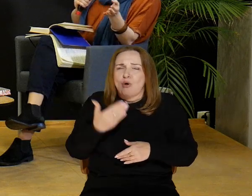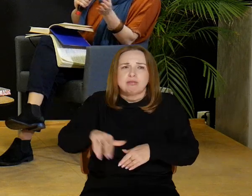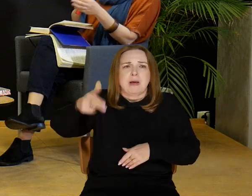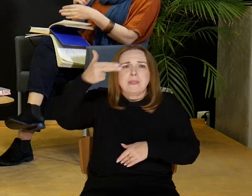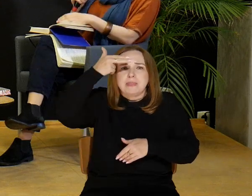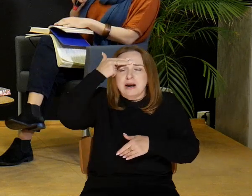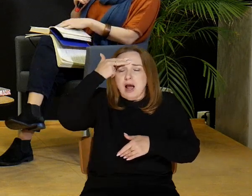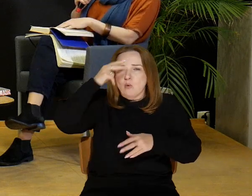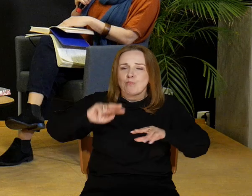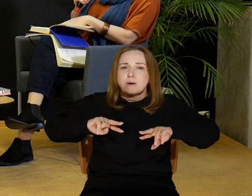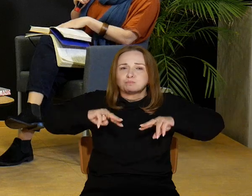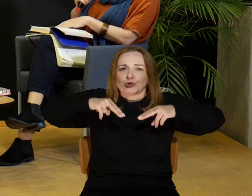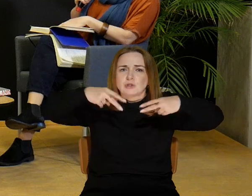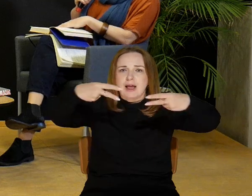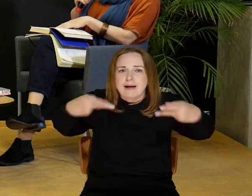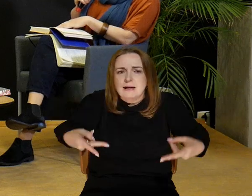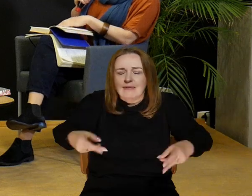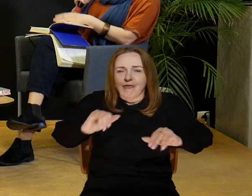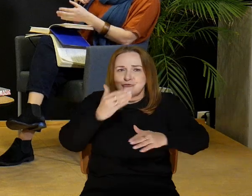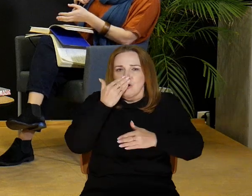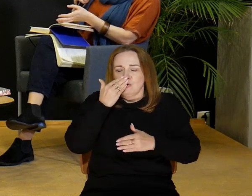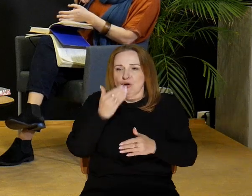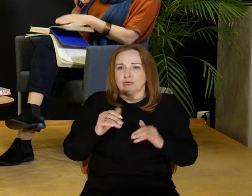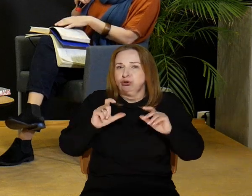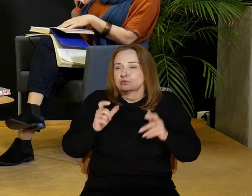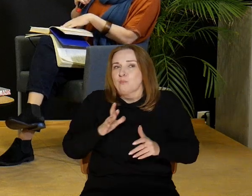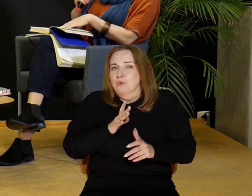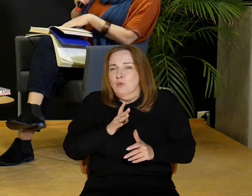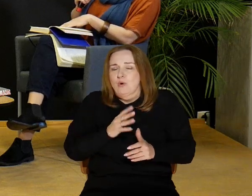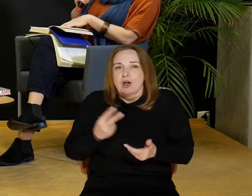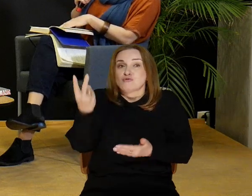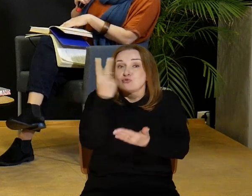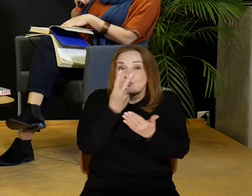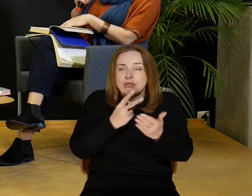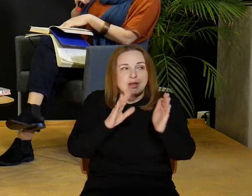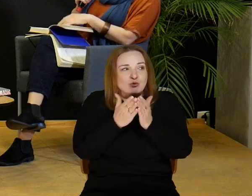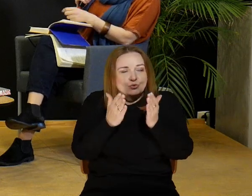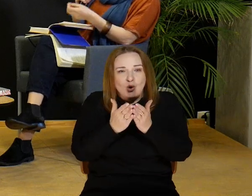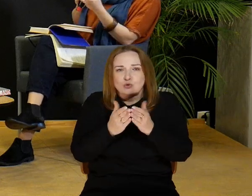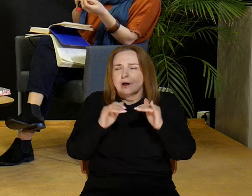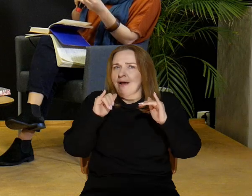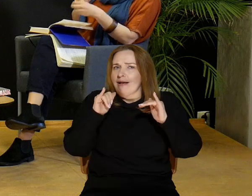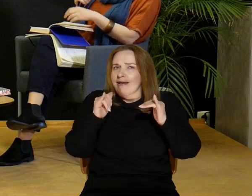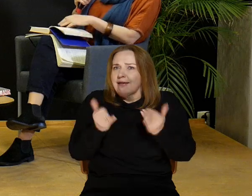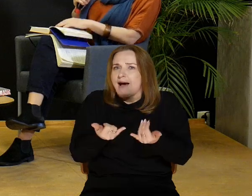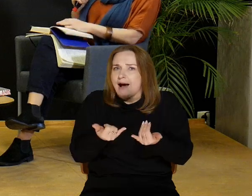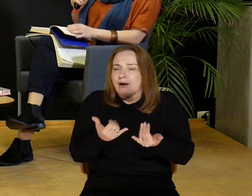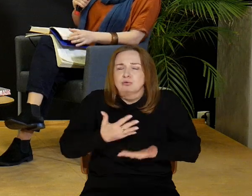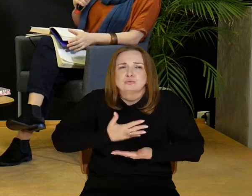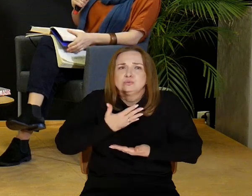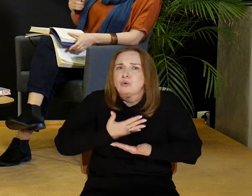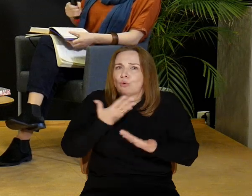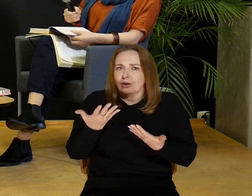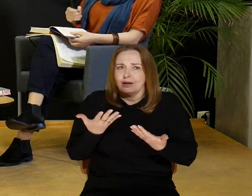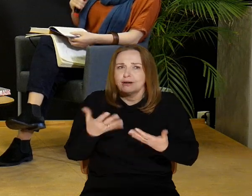jest transmitowana dalej. Jak czytaliście swoje książki, Michale, to jakie wrażenia